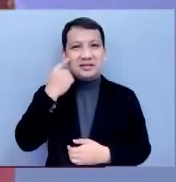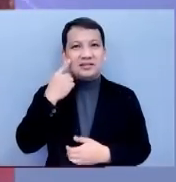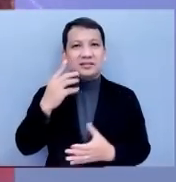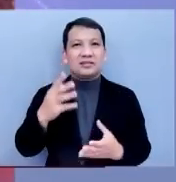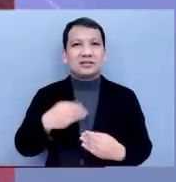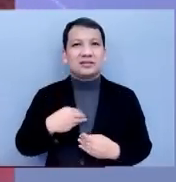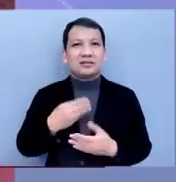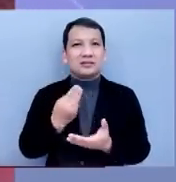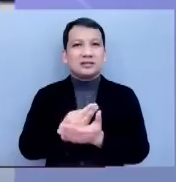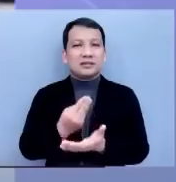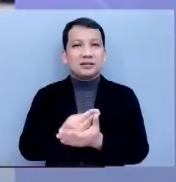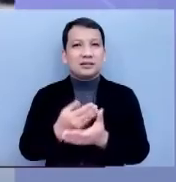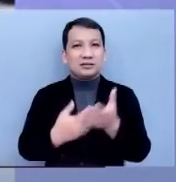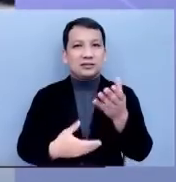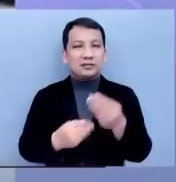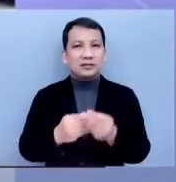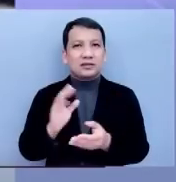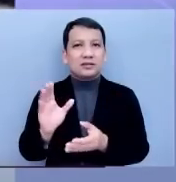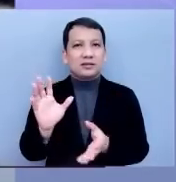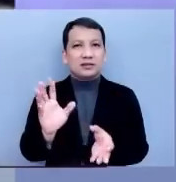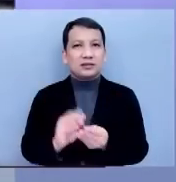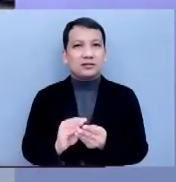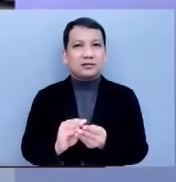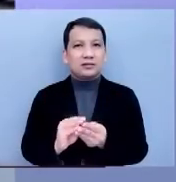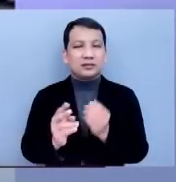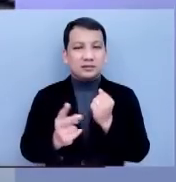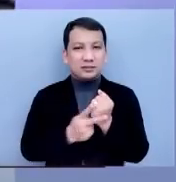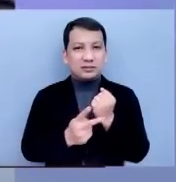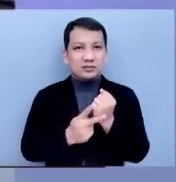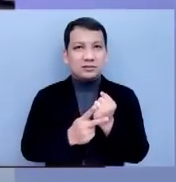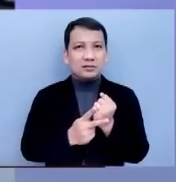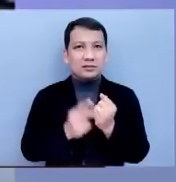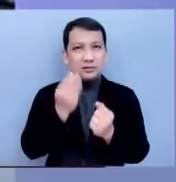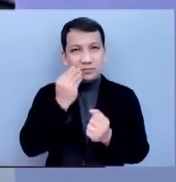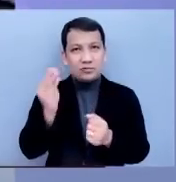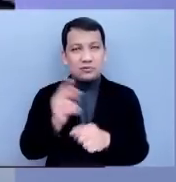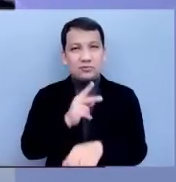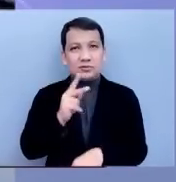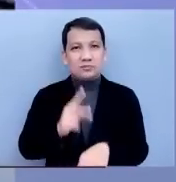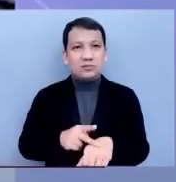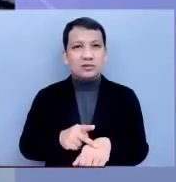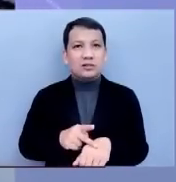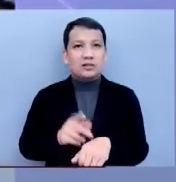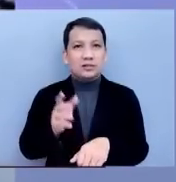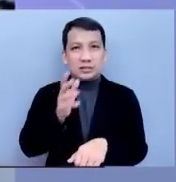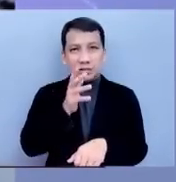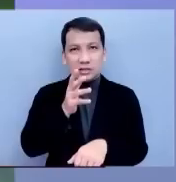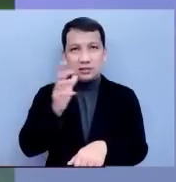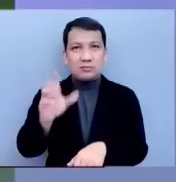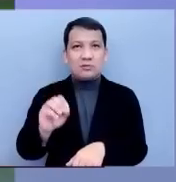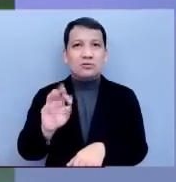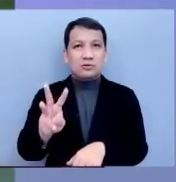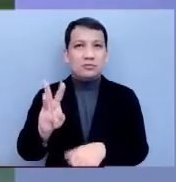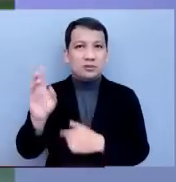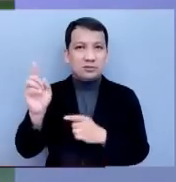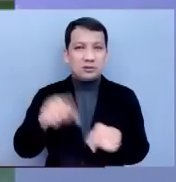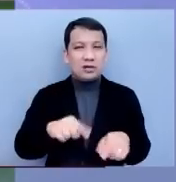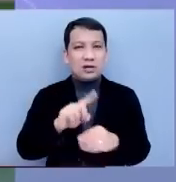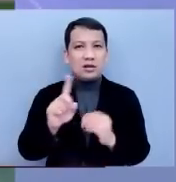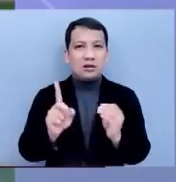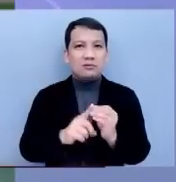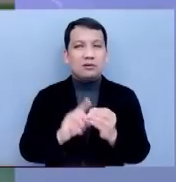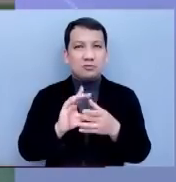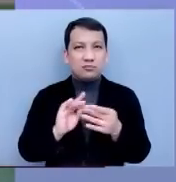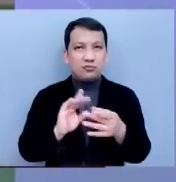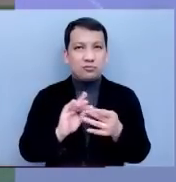pera, idaragdag daw ni Justine sa kanyang ipon para sa pag-uwi sa Pilipinas ng kanyang nanay na OFW. Dahil sa kwentong yan, ang